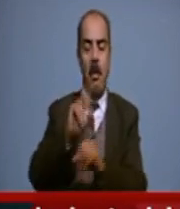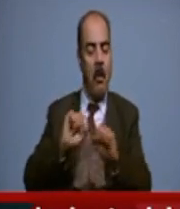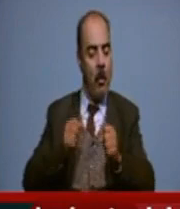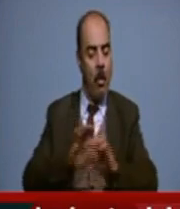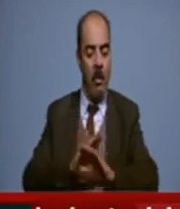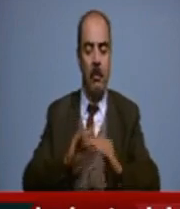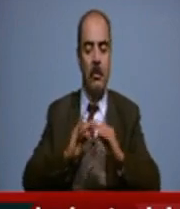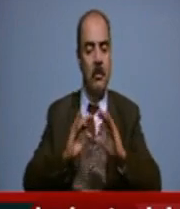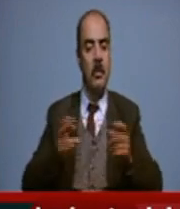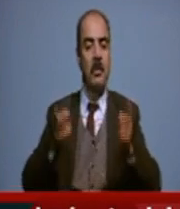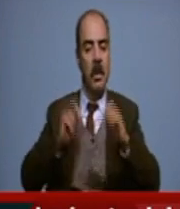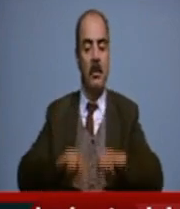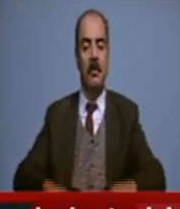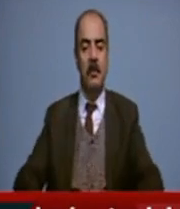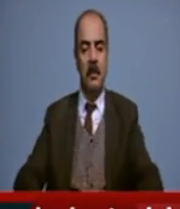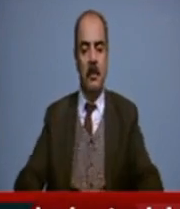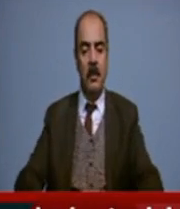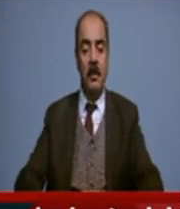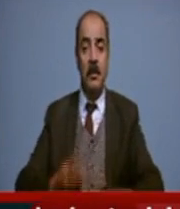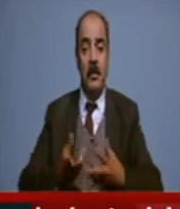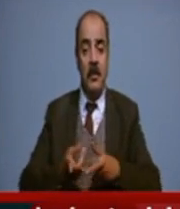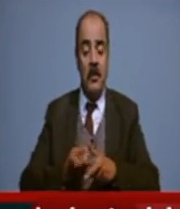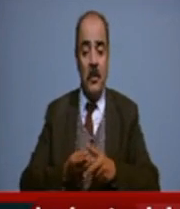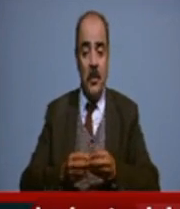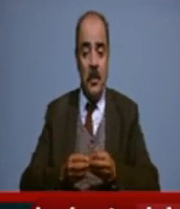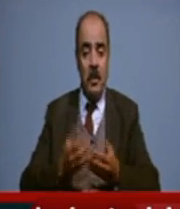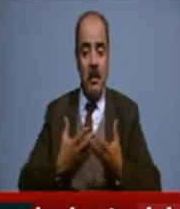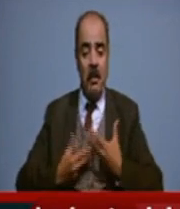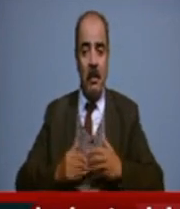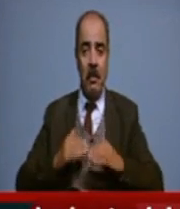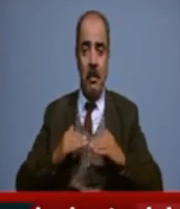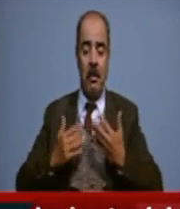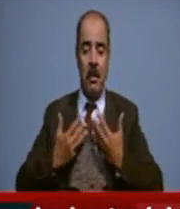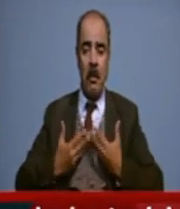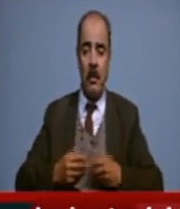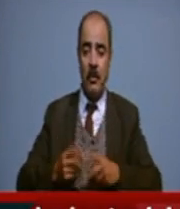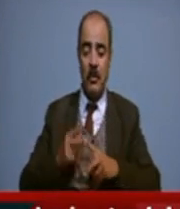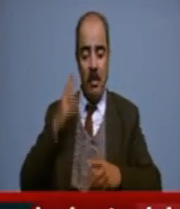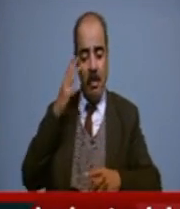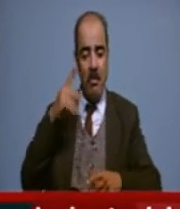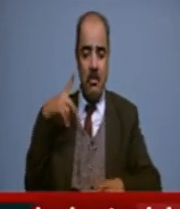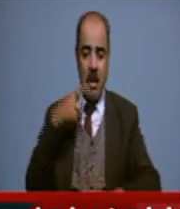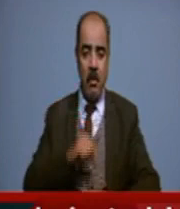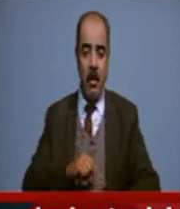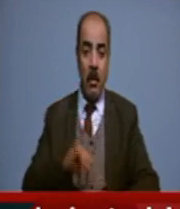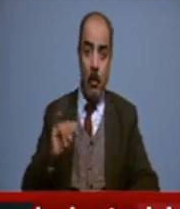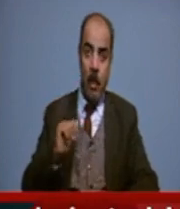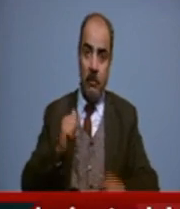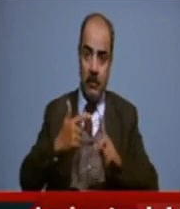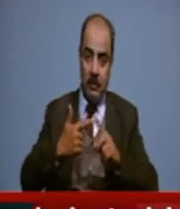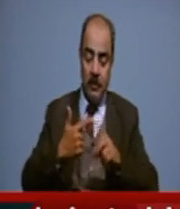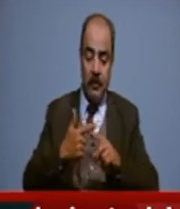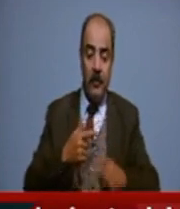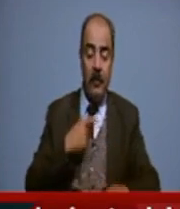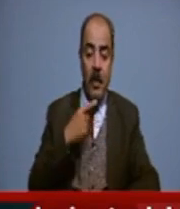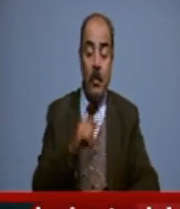وايضا تبقى سبب في استقرار هذا الامر. ده نقطه. النقطه الثانيه تحدثنا فيها ان